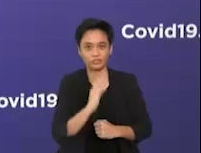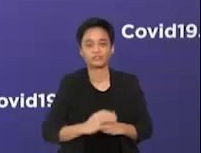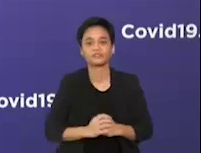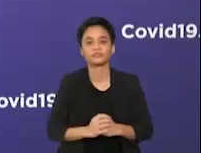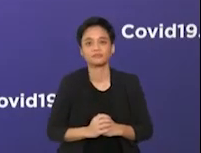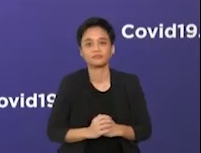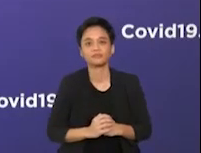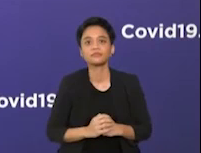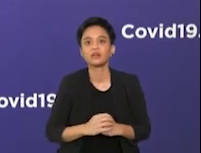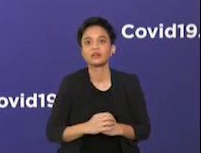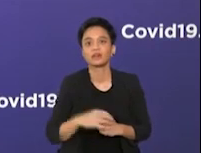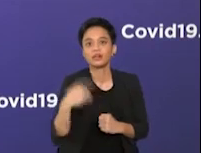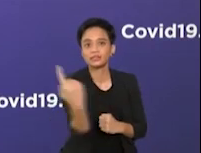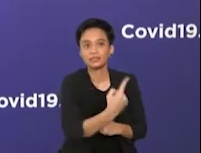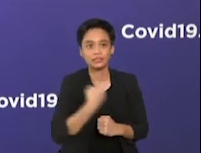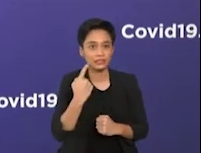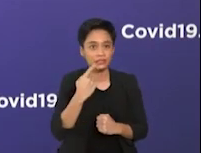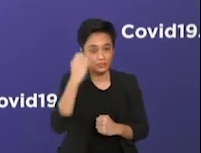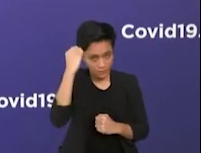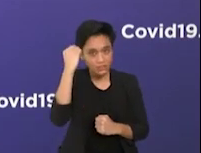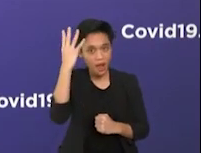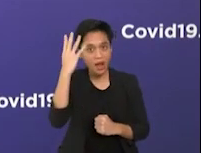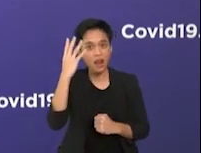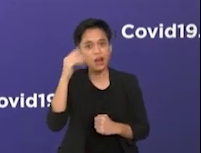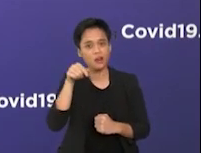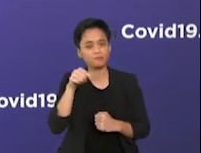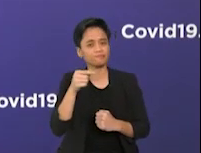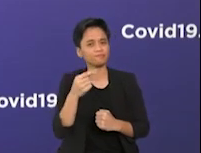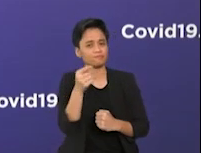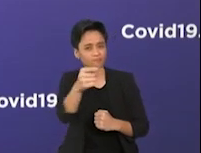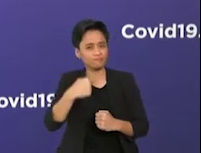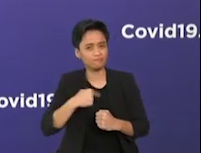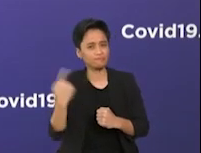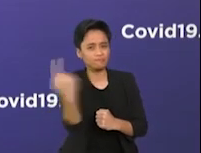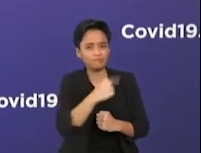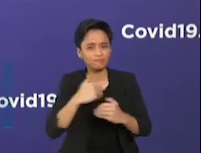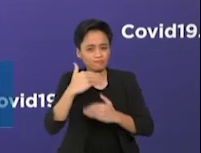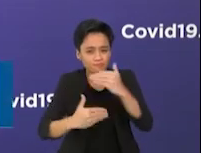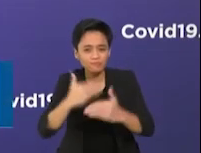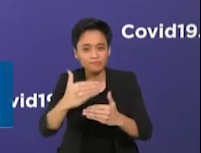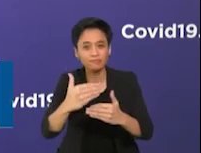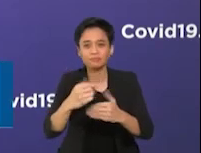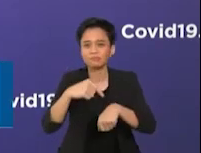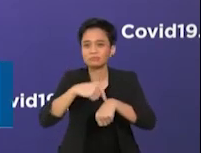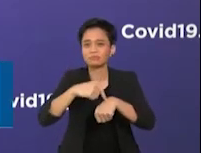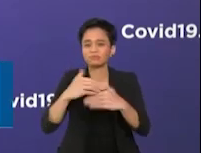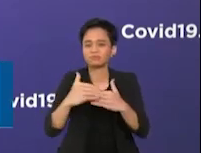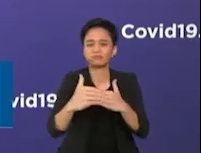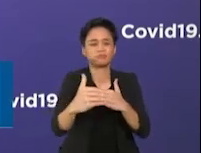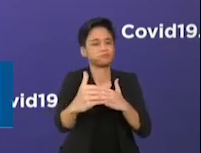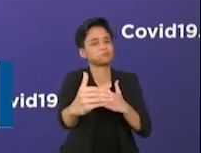kita menyadari bahwa langkah yang harus kita lakukan Masih cukup panjang